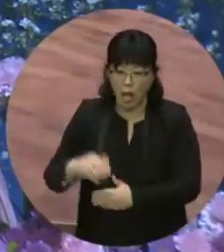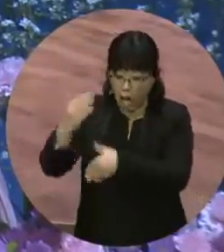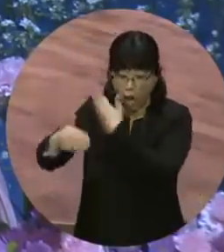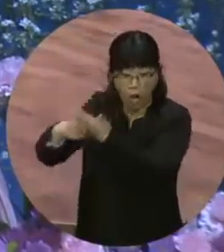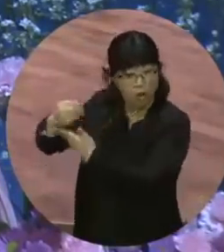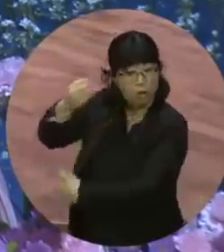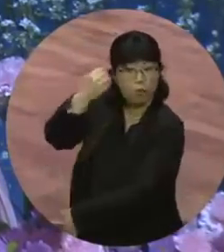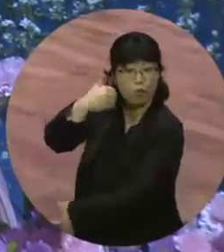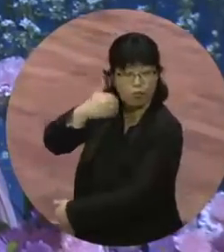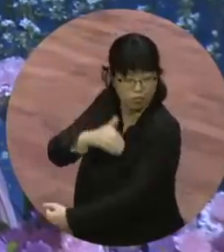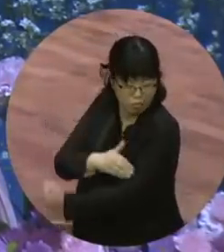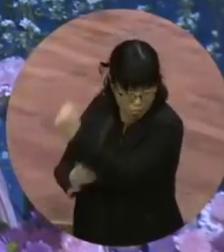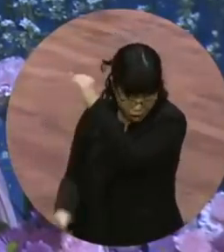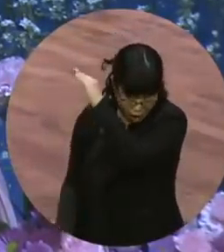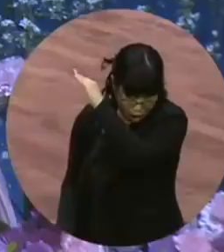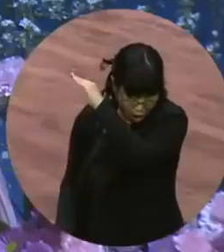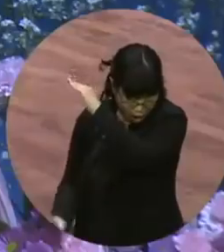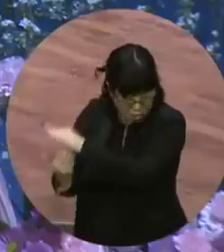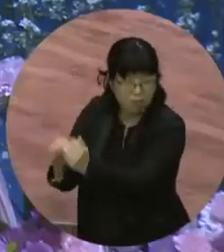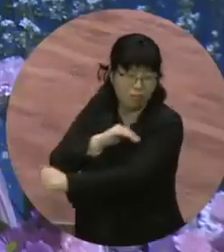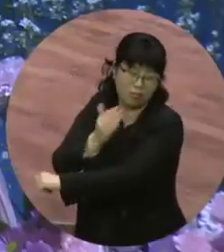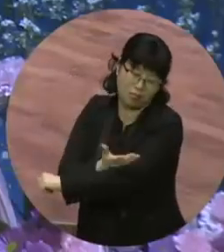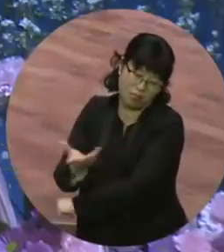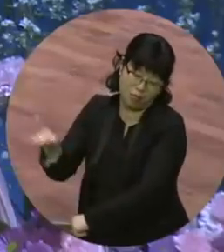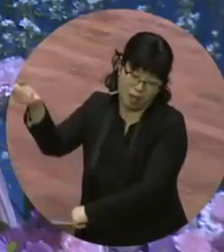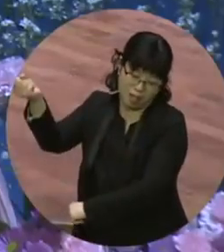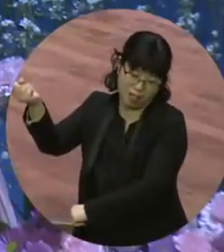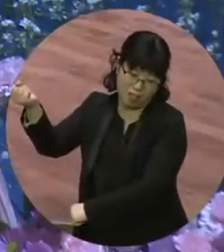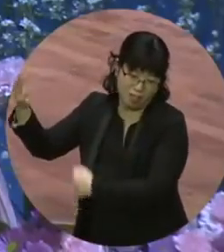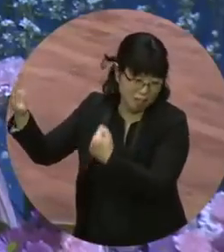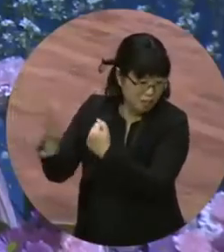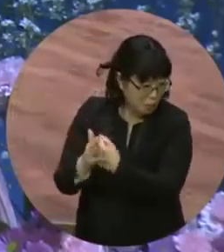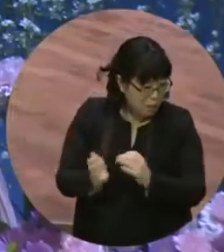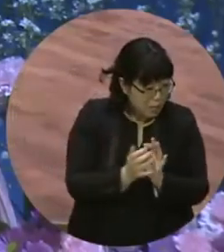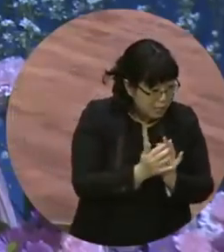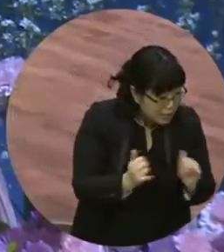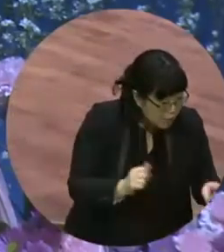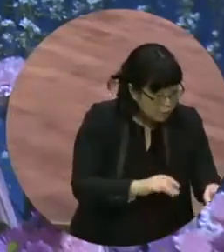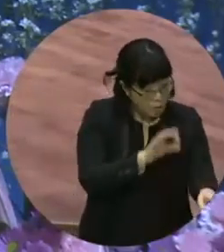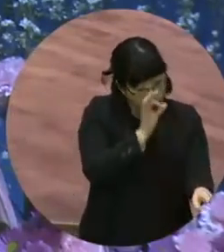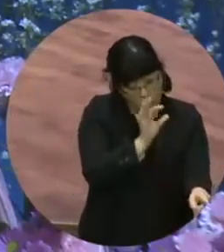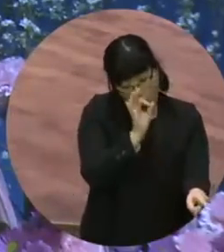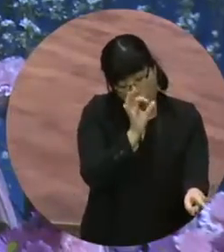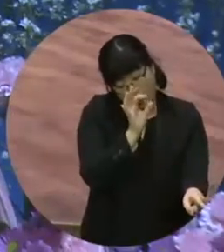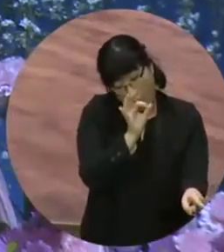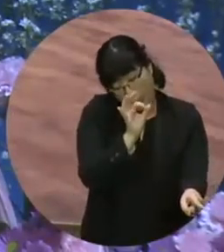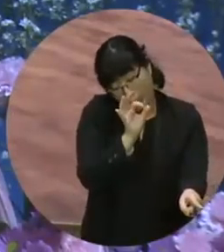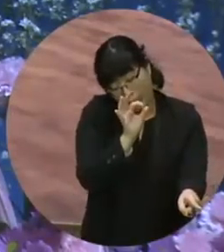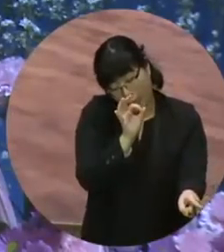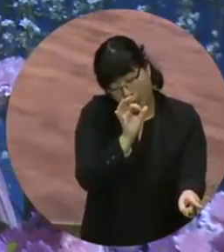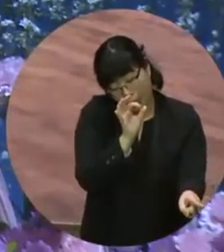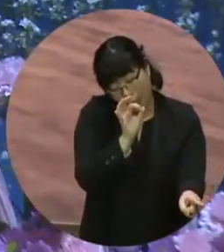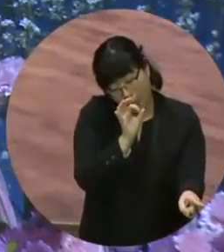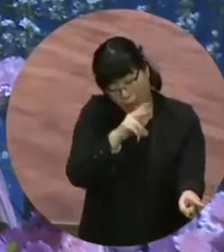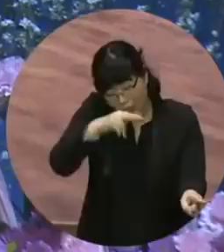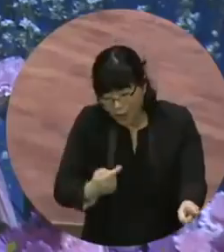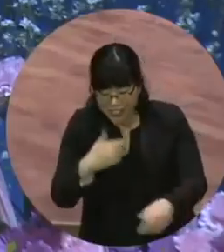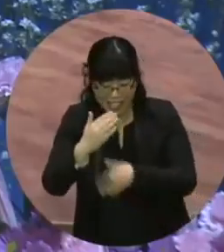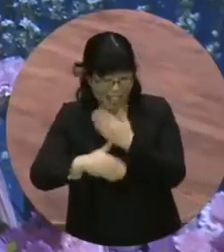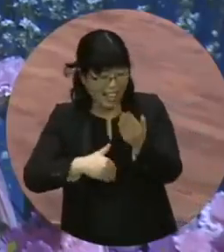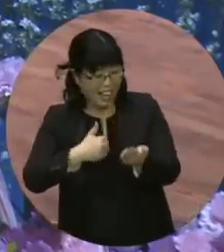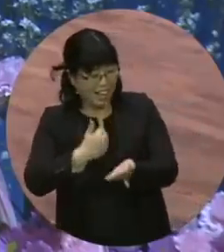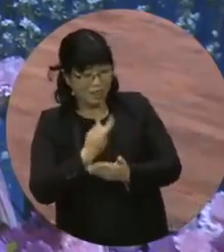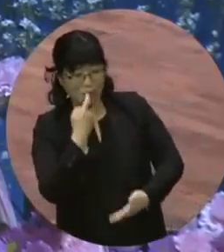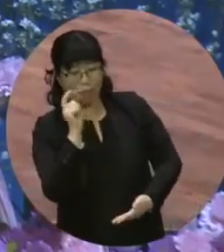불가능을 절대 가능으로 바꾸실 수 있는 유일한 분이에요.